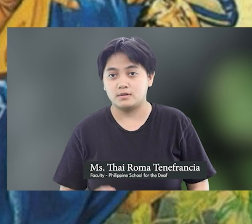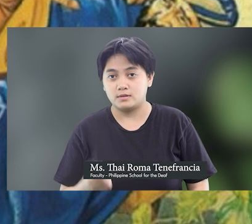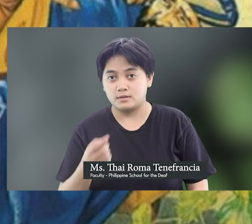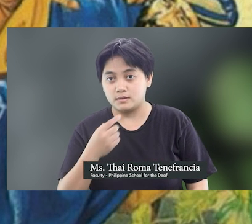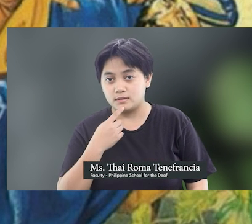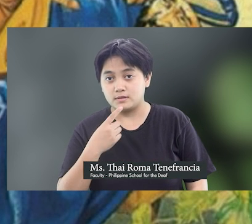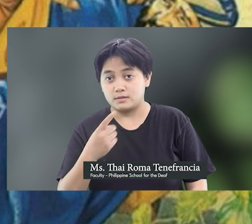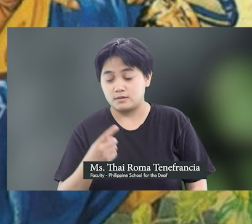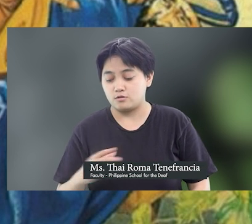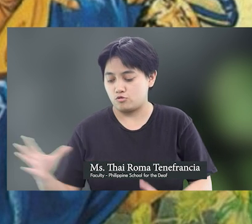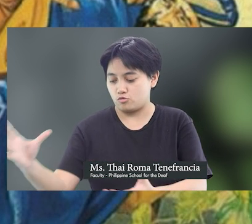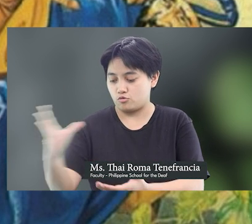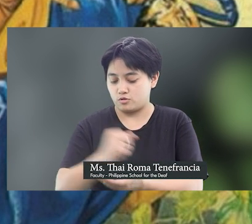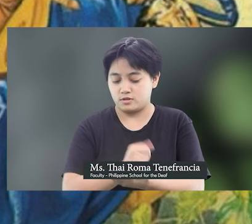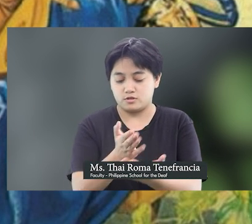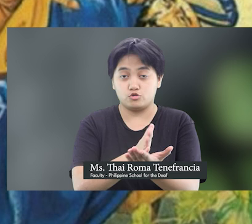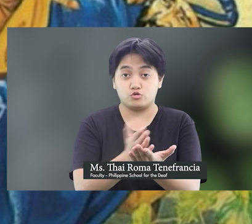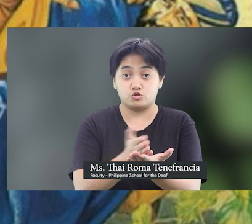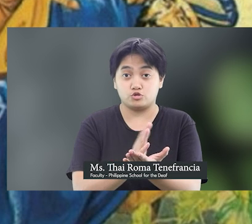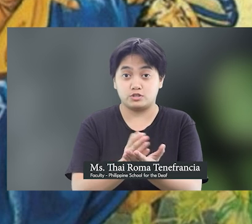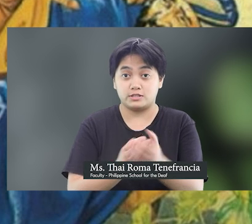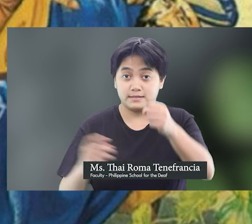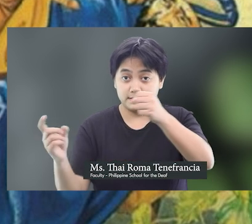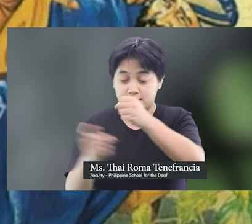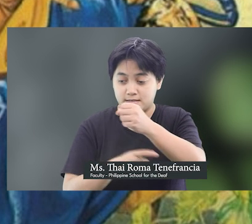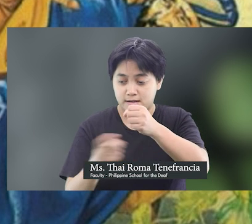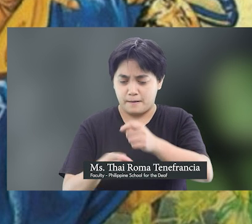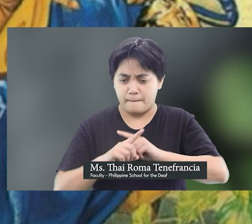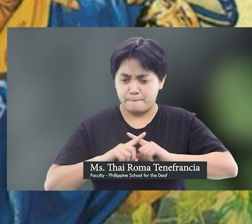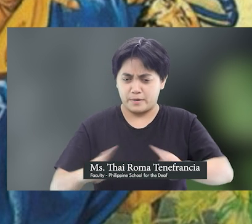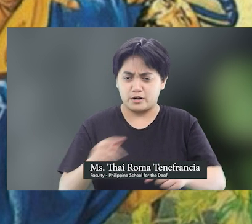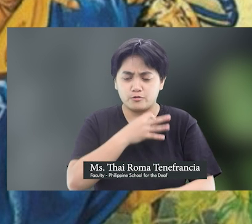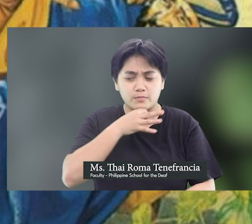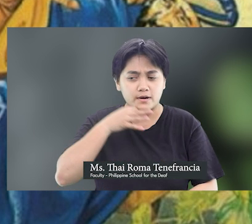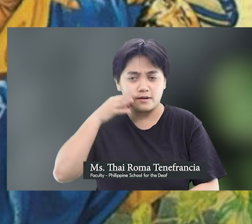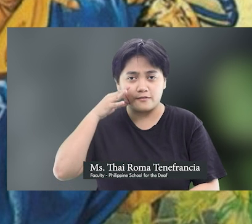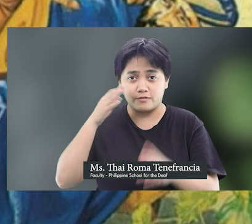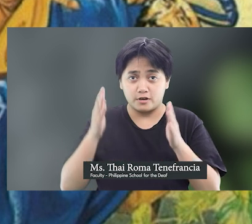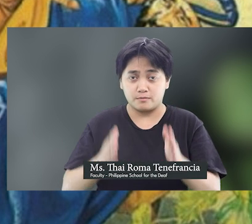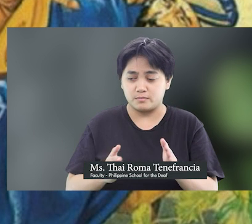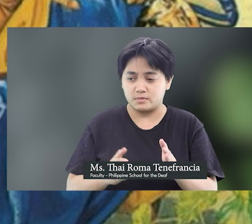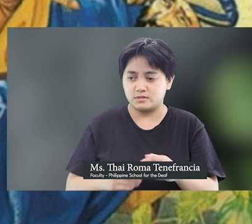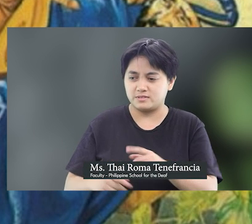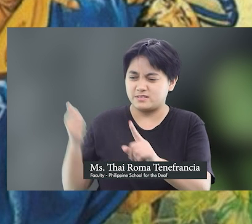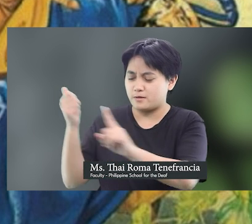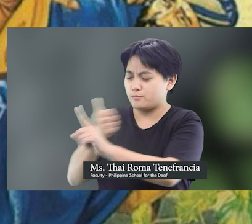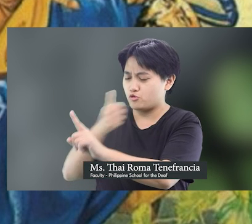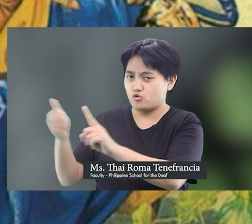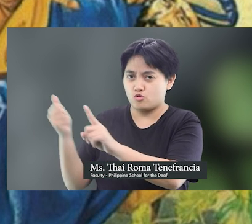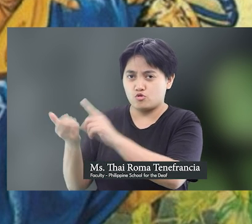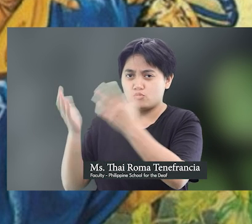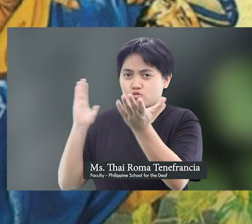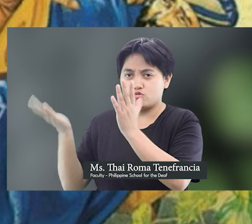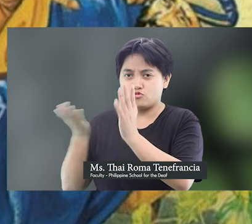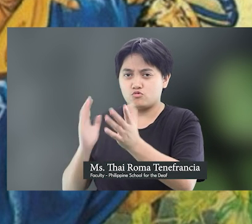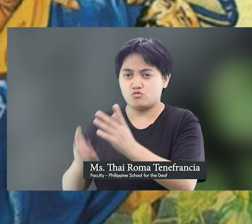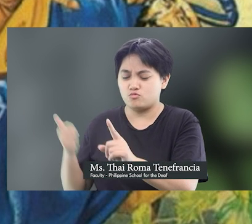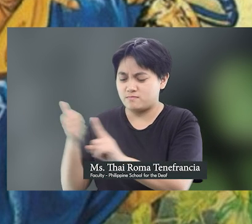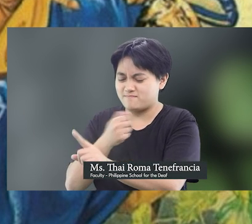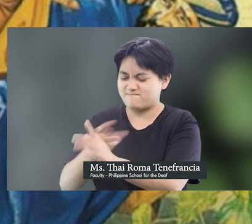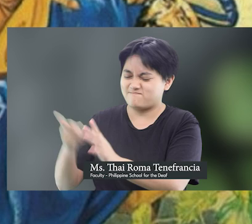para kubrahin ang kanyang bahagi sa ani. Ngunit sinunggaban ng mga magsasaka ang kanyang mga katulong. Binugbog ang